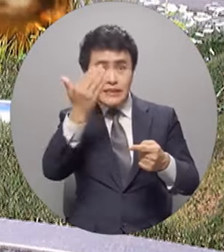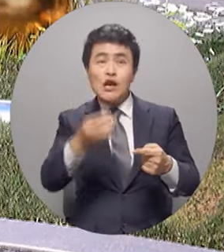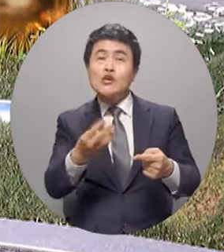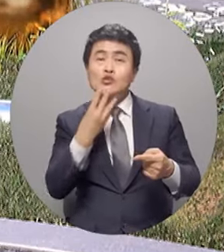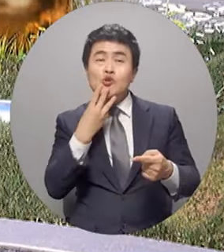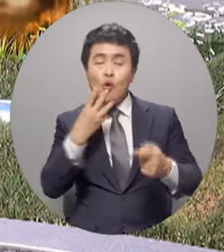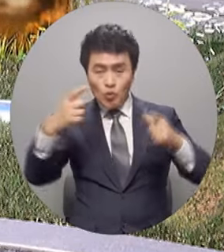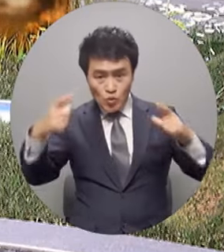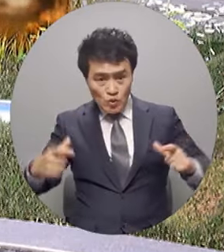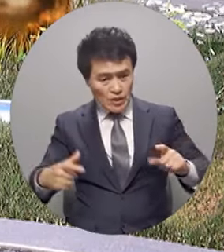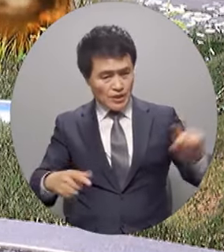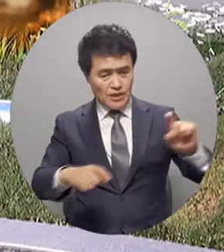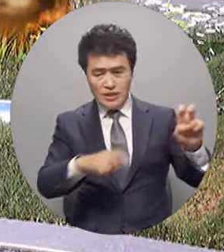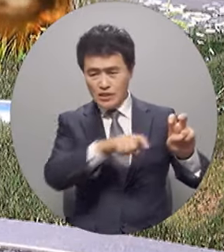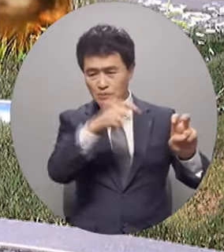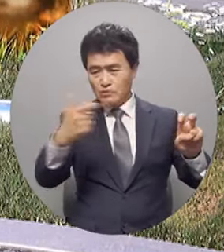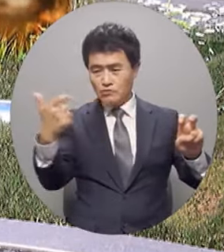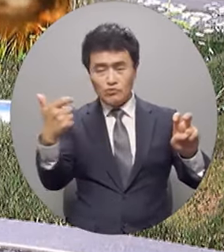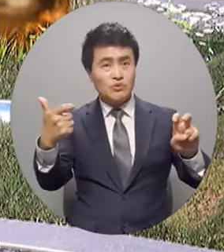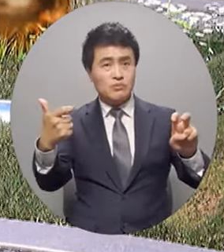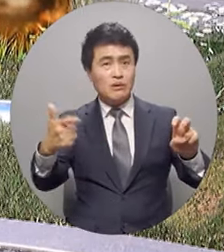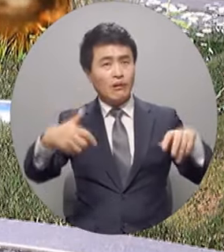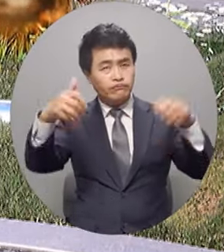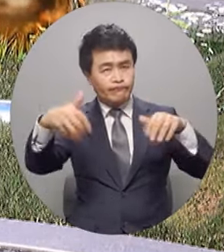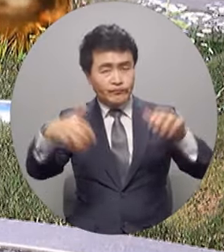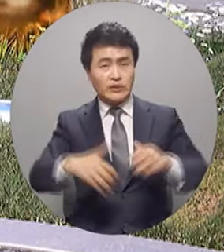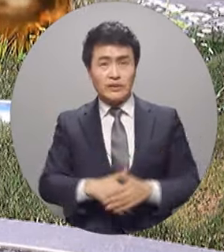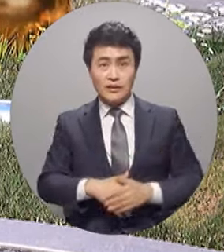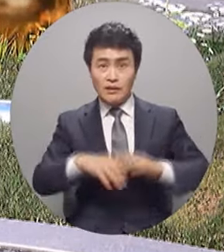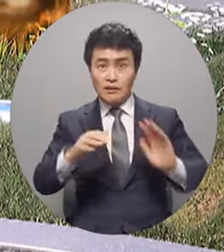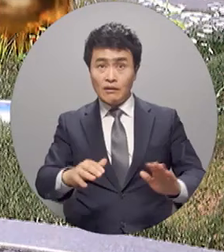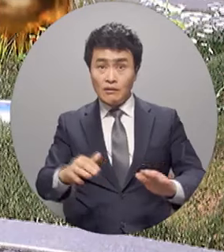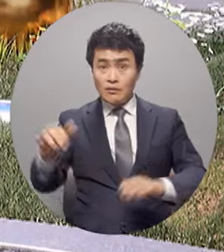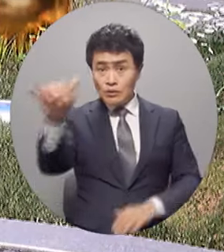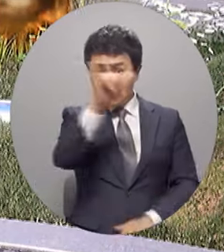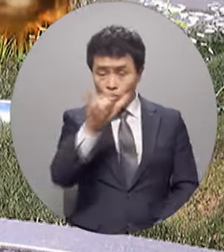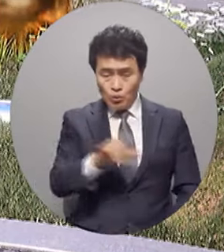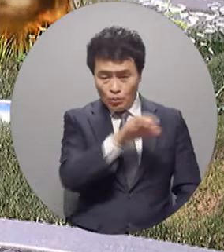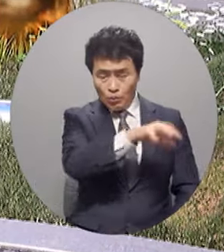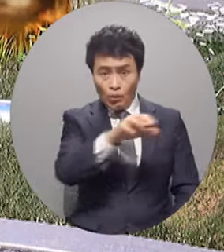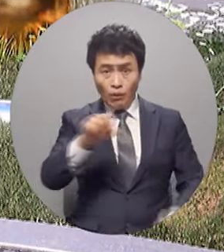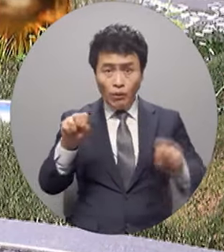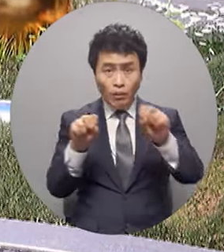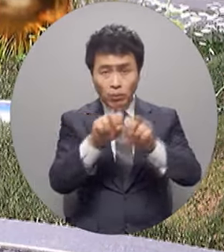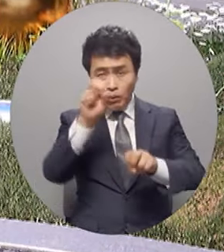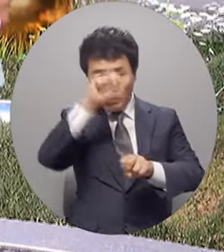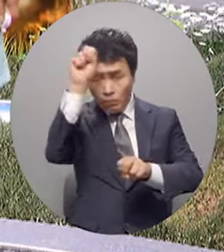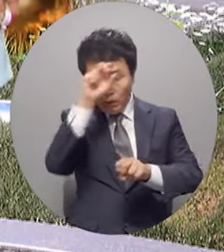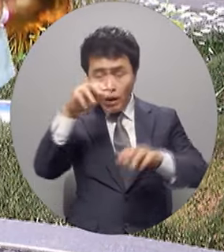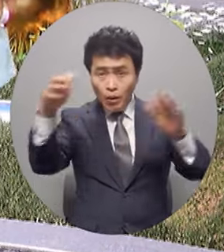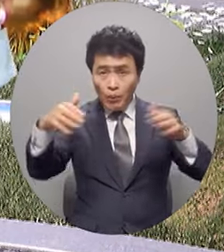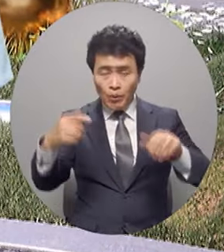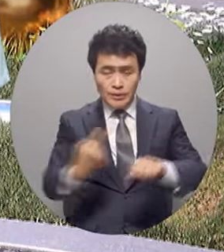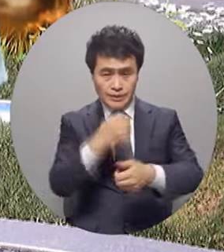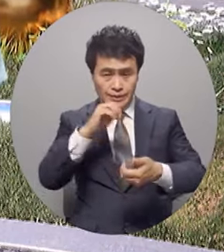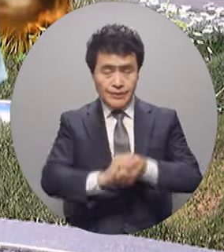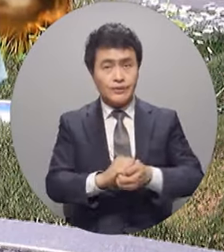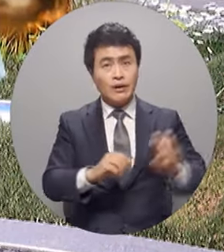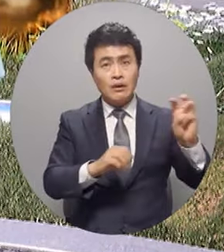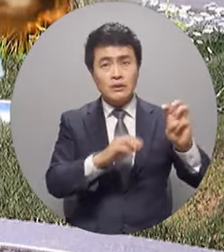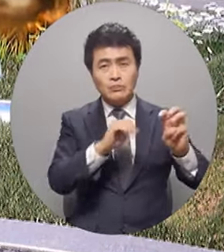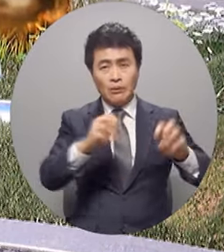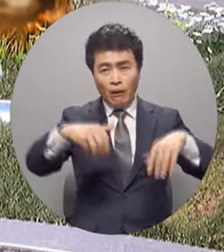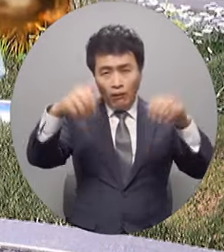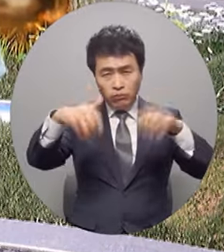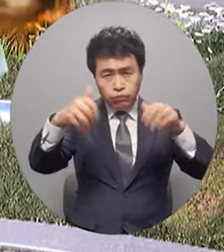등 수도권에 20에서 60mm가량이 되겠습니다. 전국 곳곳에서 벼락과 돌풍을 동반한 시간당 최대 30mm